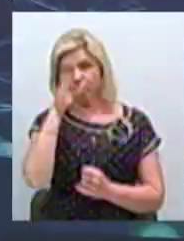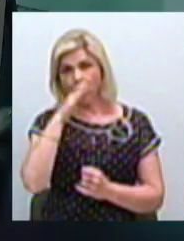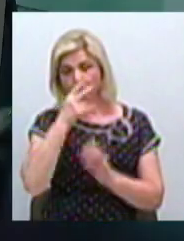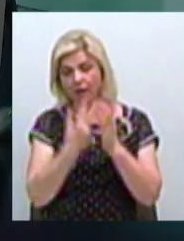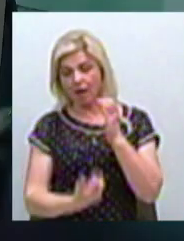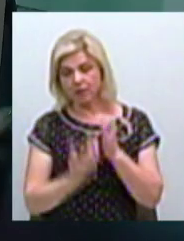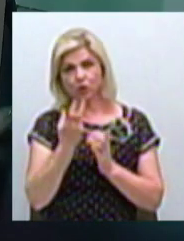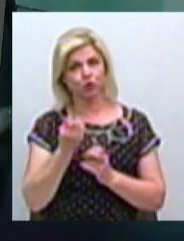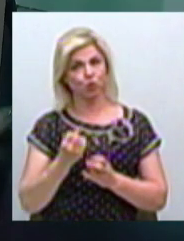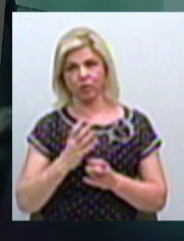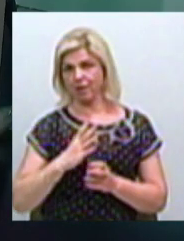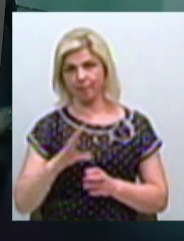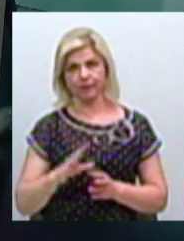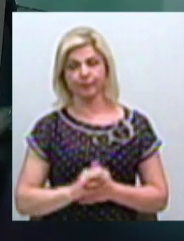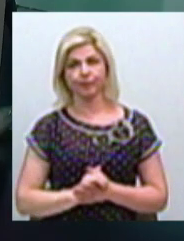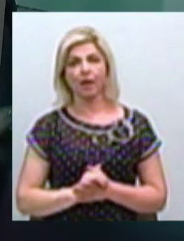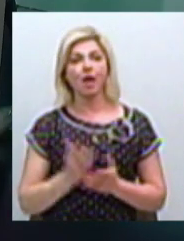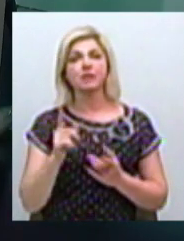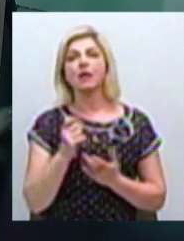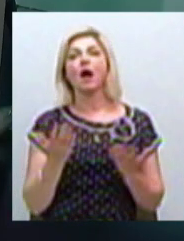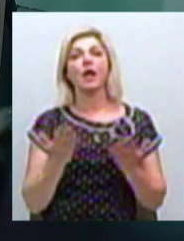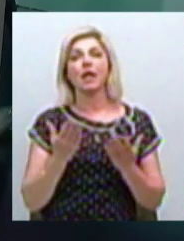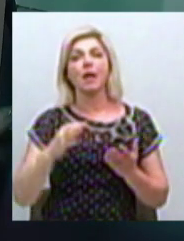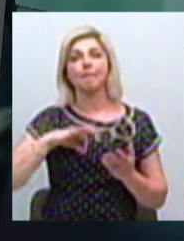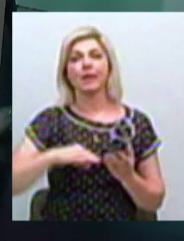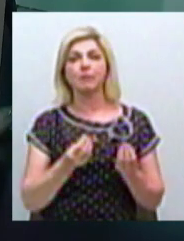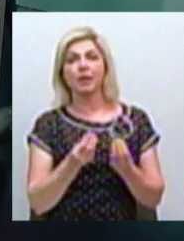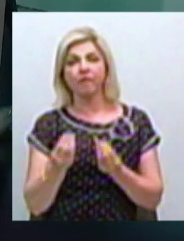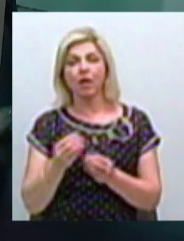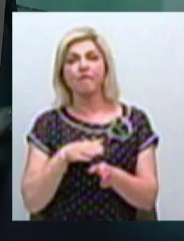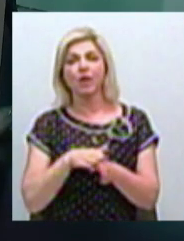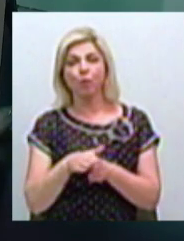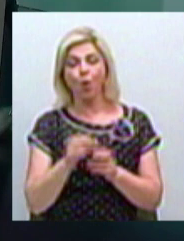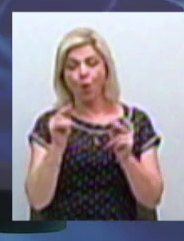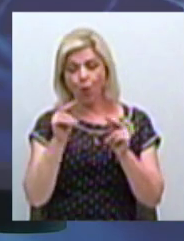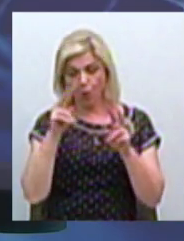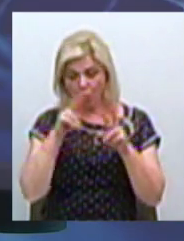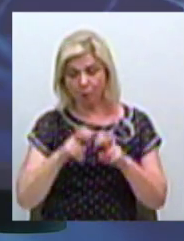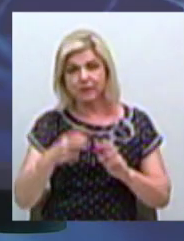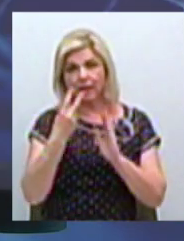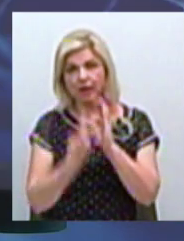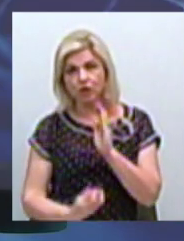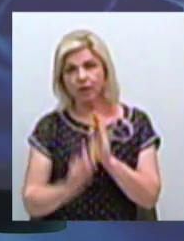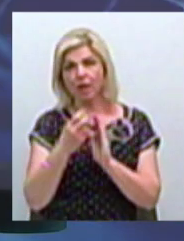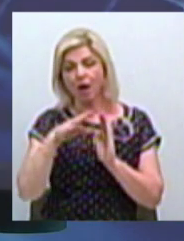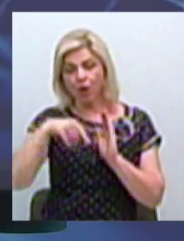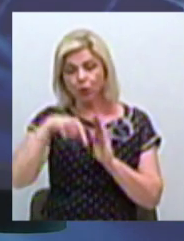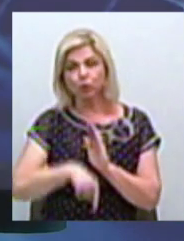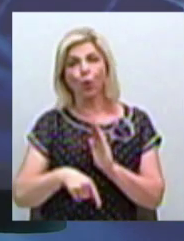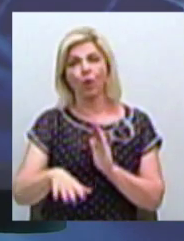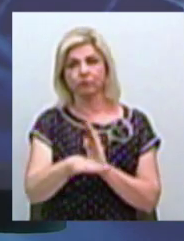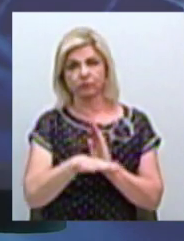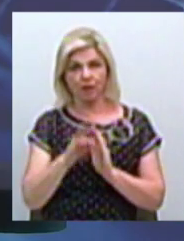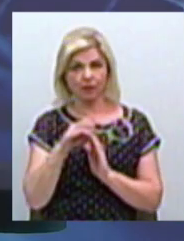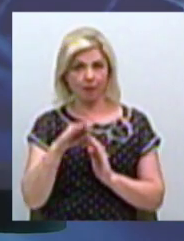А скажите, будь ласка, за рахунок яких підприємців відбувається обстеження акваторії та дна в